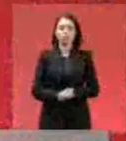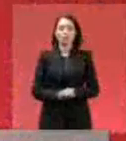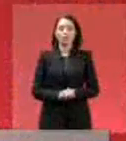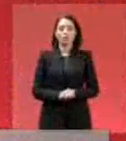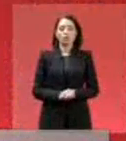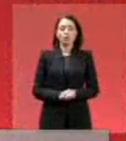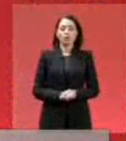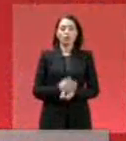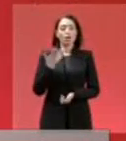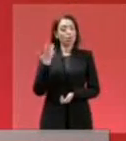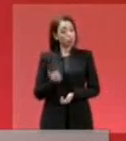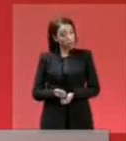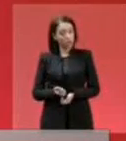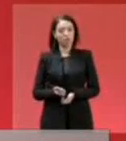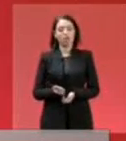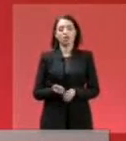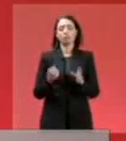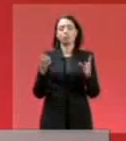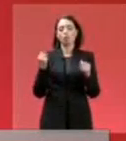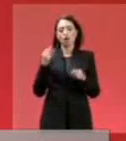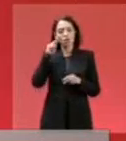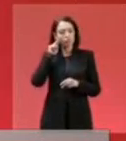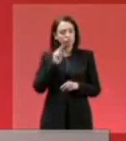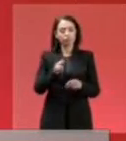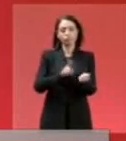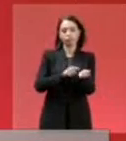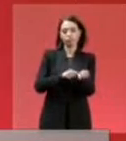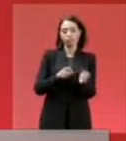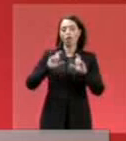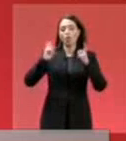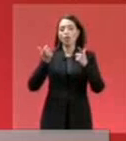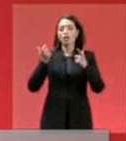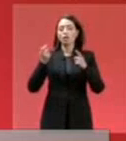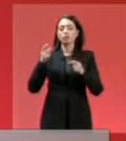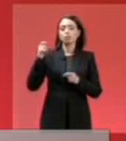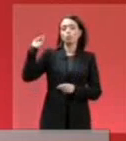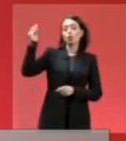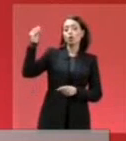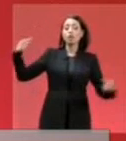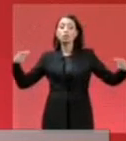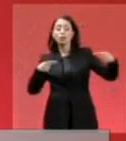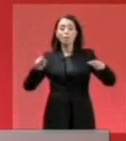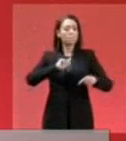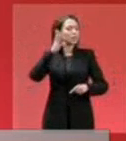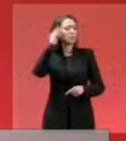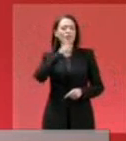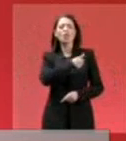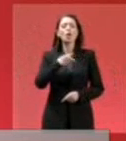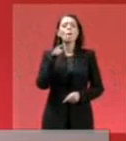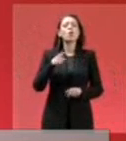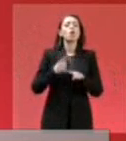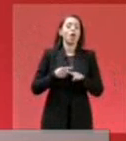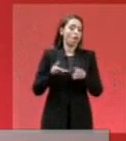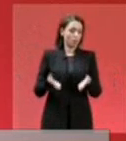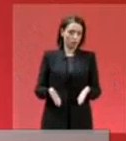παρότι θα έχει έντονα χαρακτηριστικά εθνικής πολιτικής αντιπαράθεσης, μην ξεχνάμε ότι δεν αφορά μόνο την